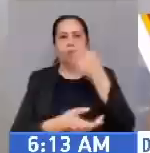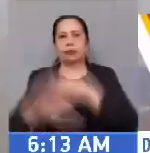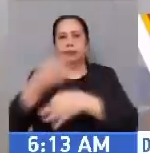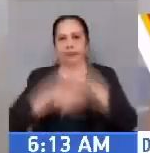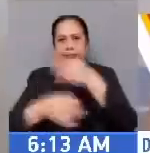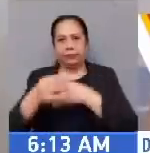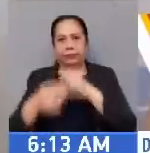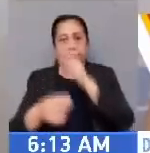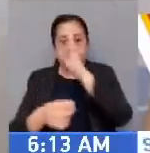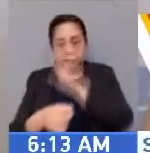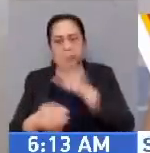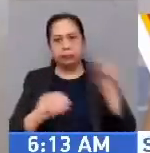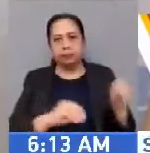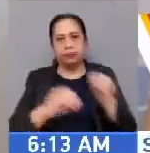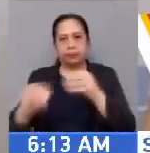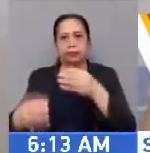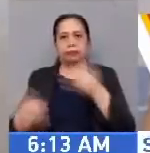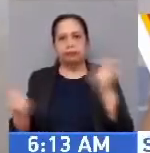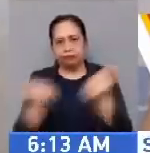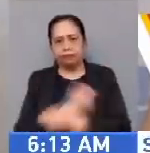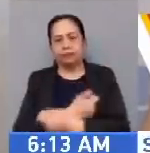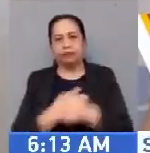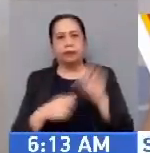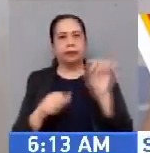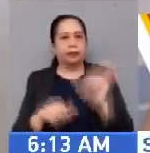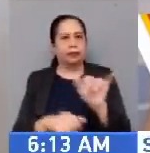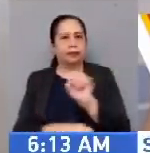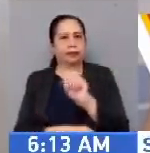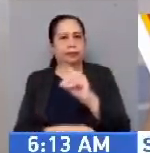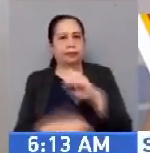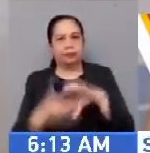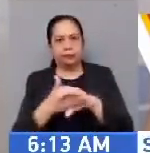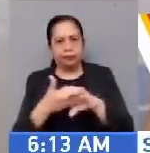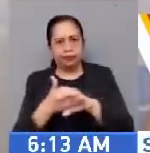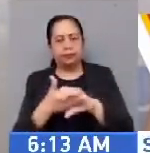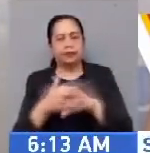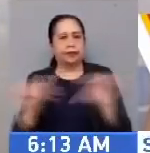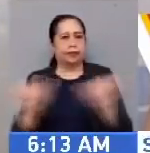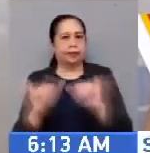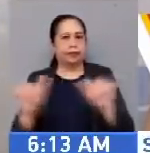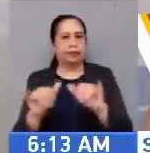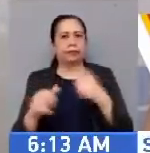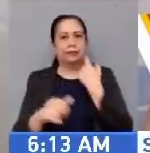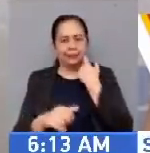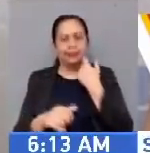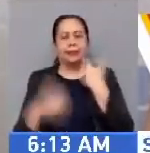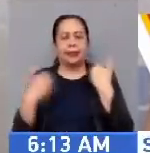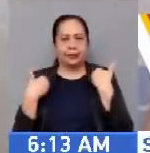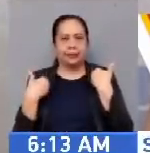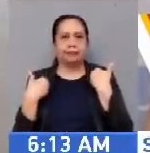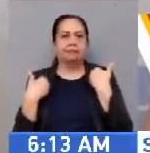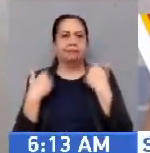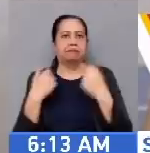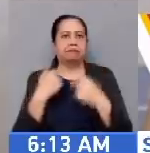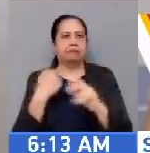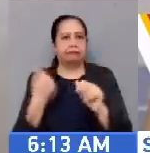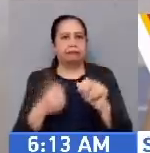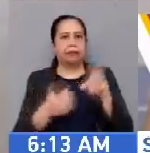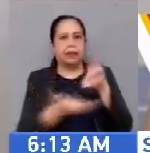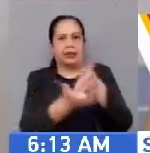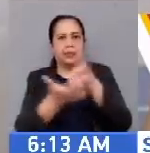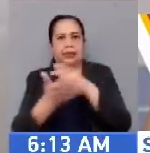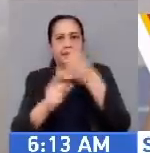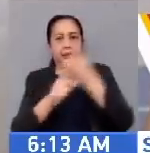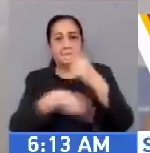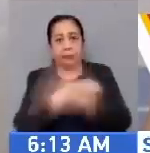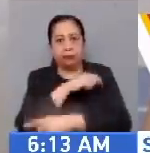VCMs. Also, ang sa SD cards, as earlier said, may ara na kita provincial hubs para mas malapit na